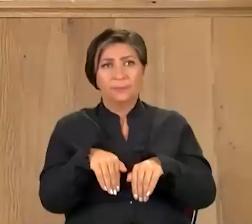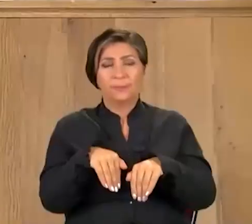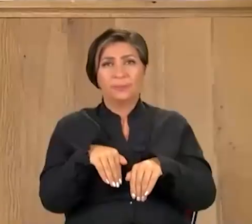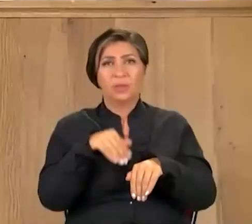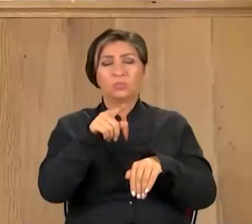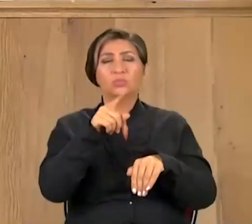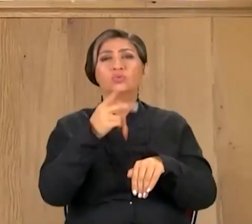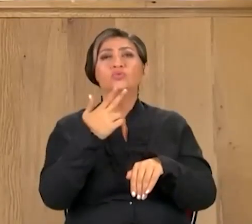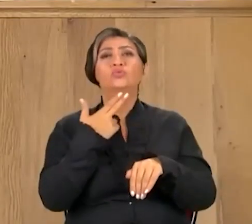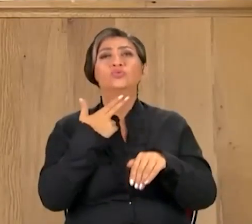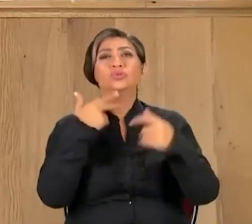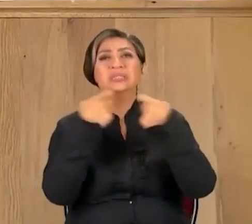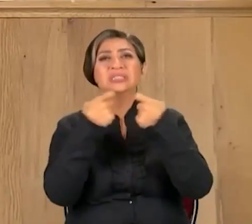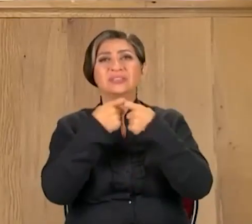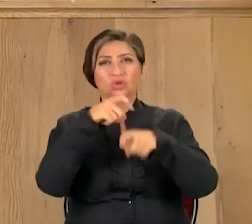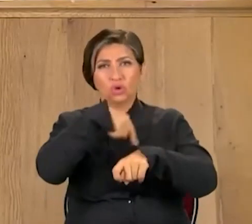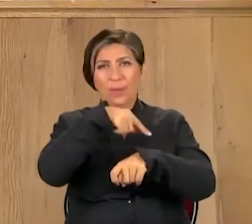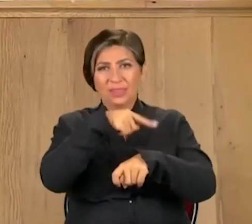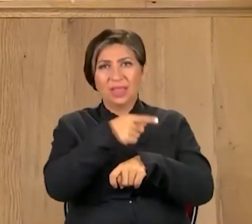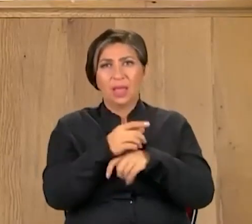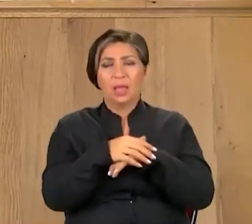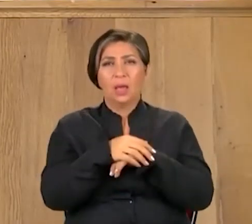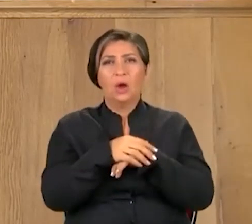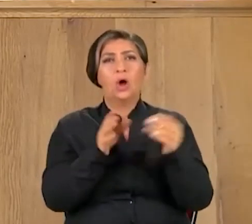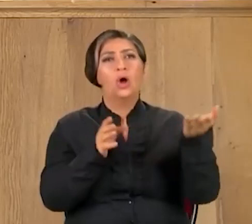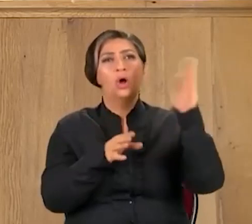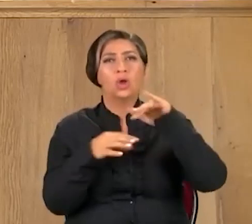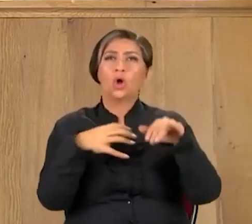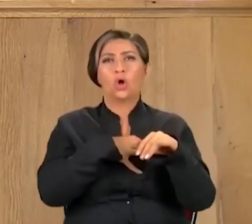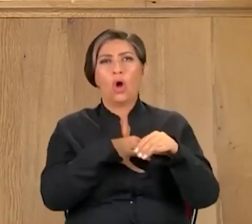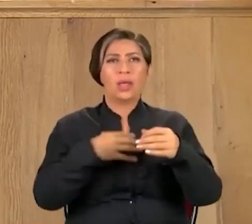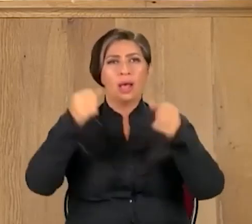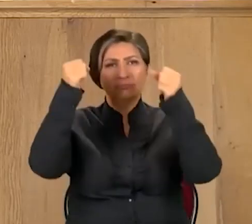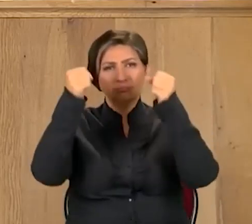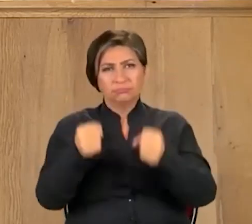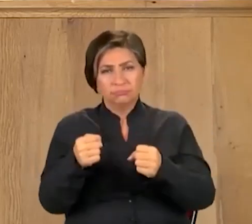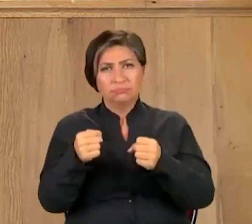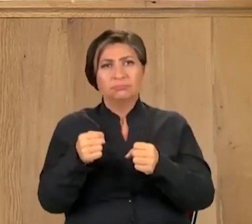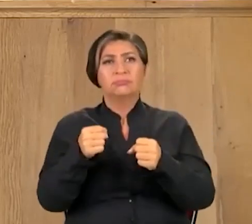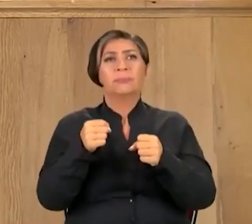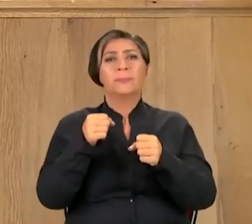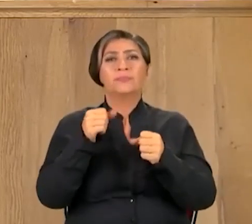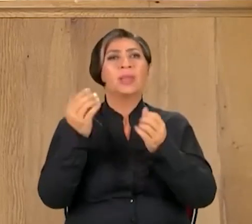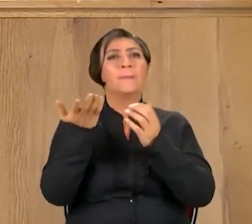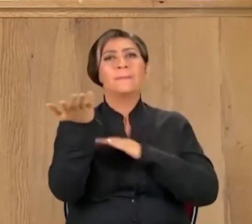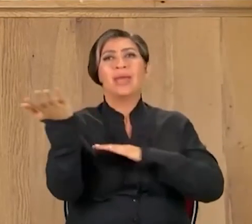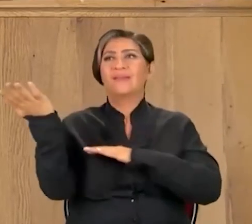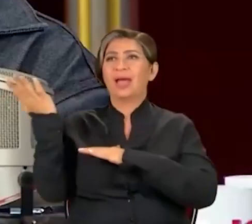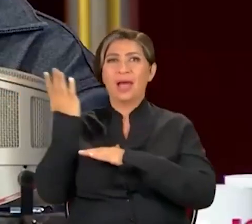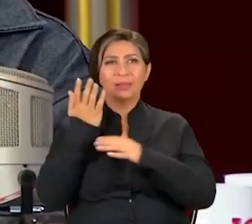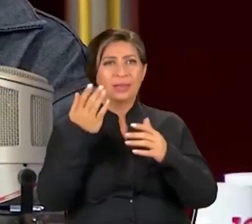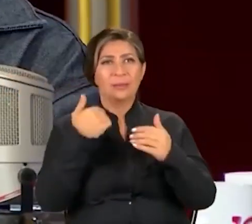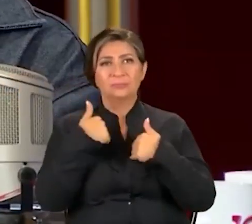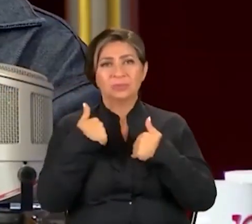1980'de. Bu Sovyet Savaşı döneminde. Hı hı. Ondan sonra Konya'ya yerleşiyorlar. İşte Balk'ta işte Mevlana'nın doğduğu yer.